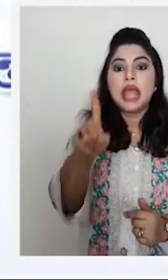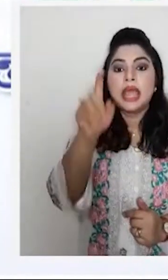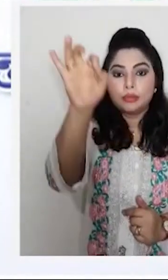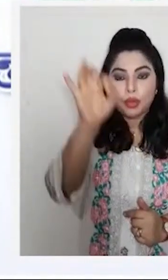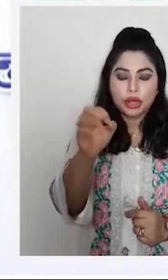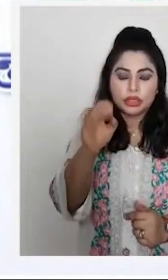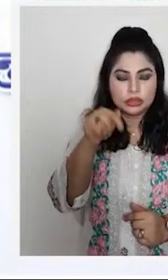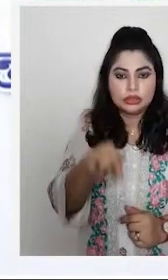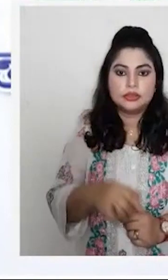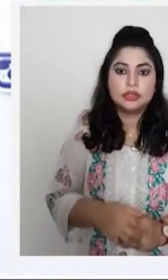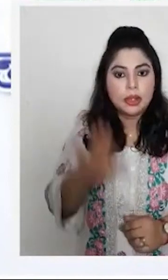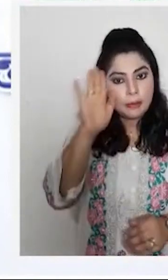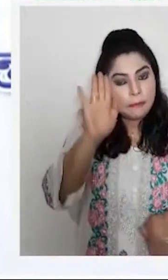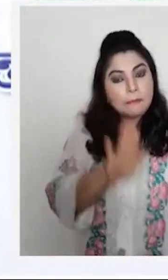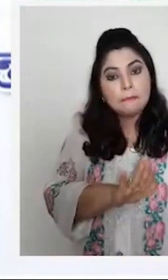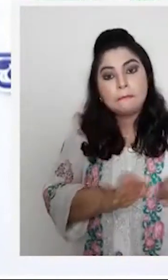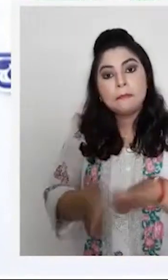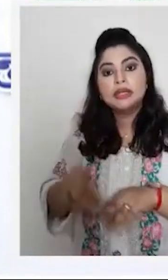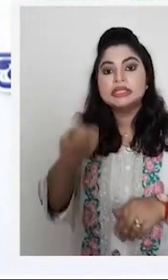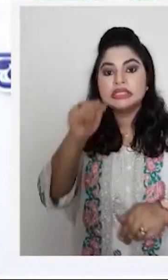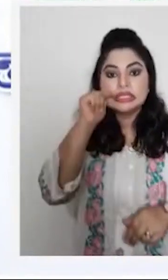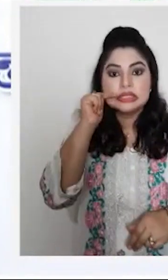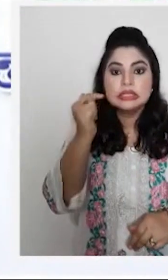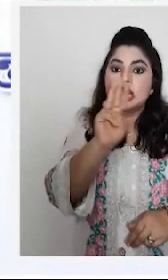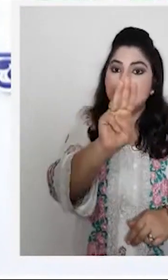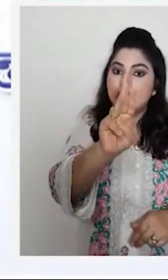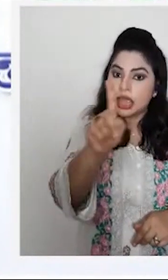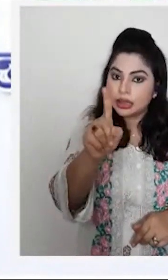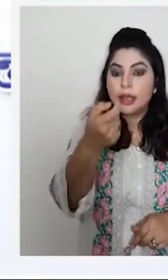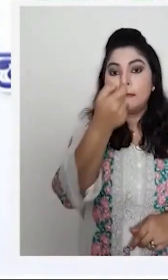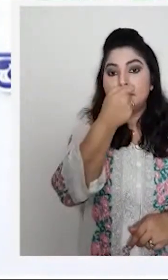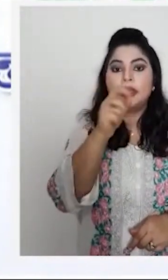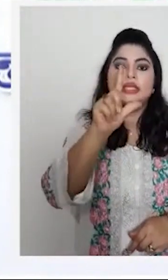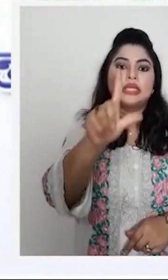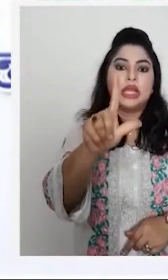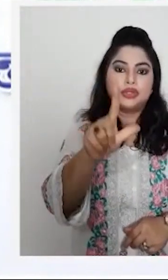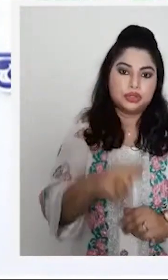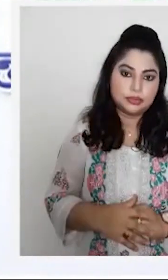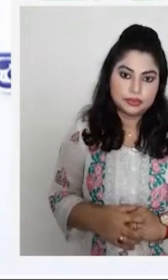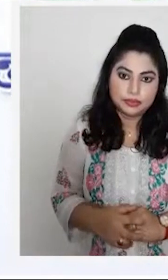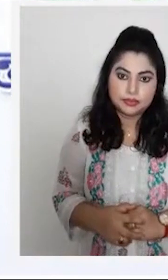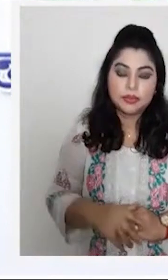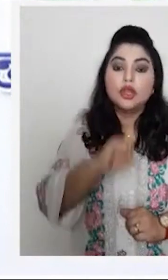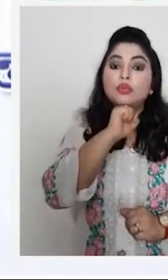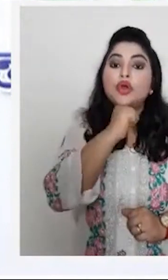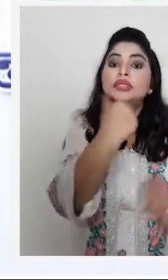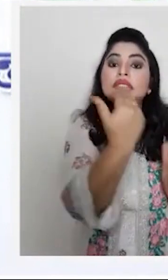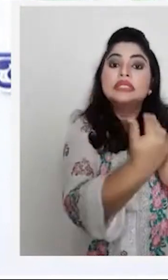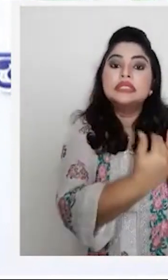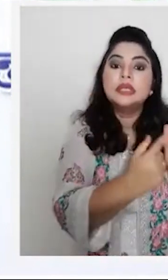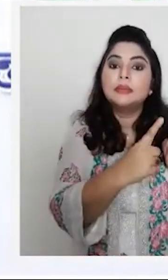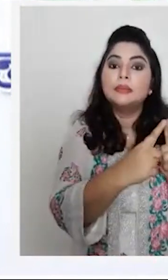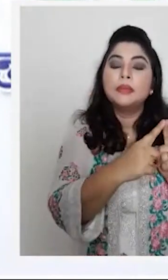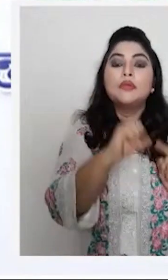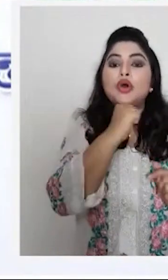করলেন। শনাক্ত বিবেচনায় মৃত্যুর হার 1.31%। যারা মৃত্যুবরণ করেছেন তাদের মধ্যে পুরুষ 31